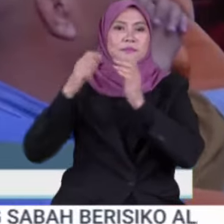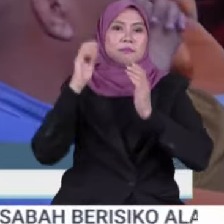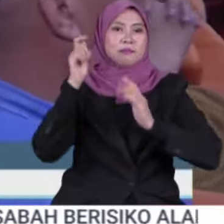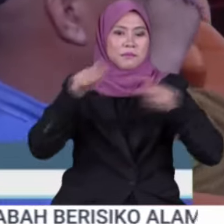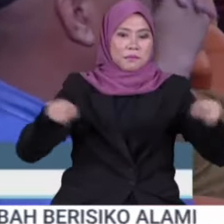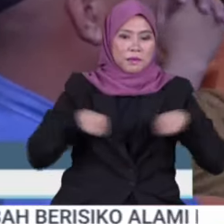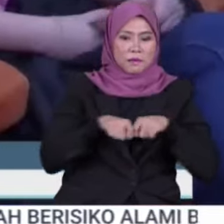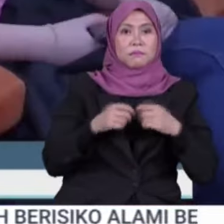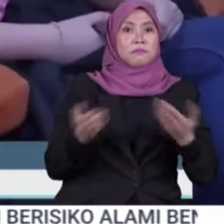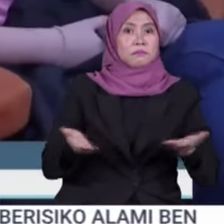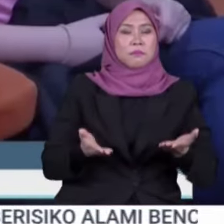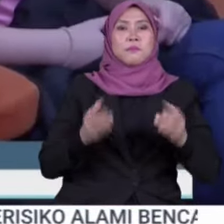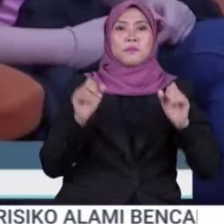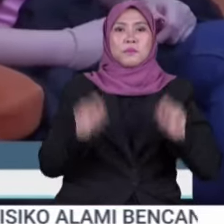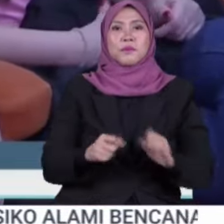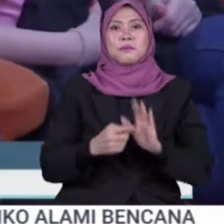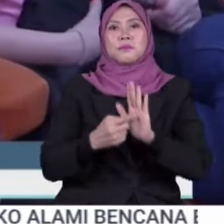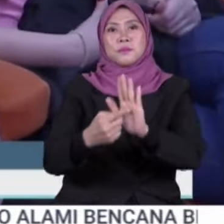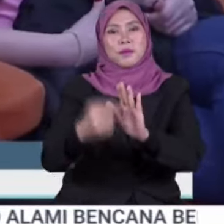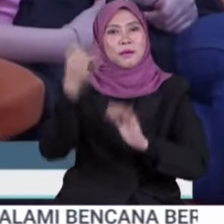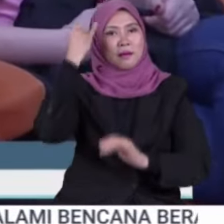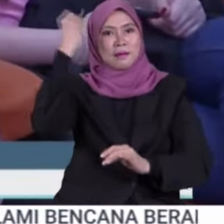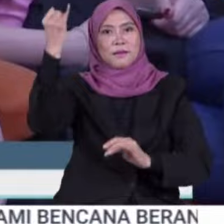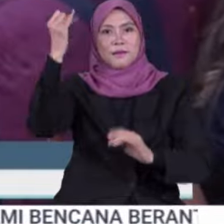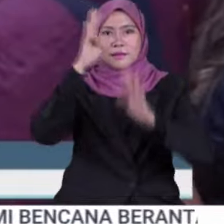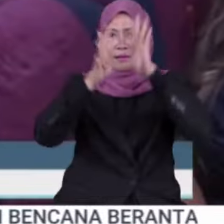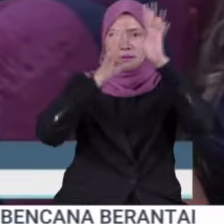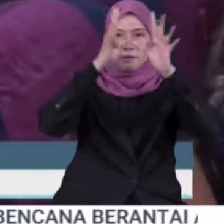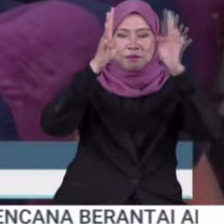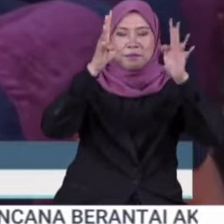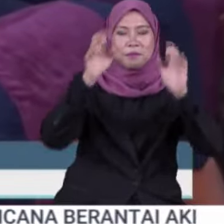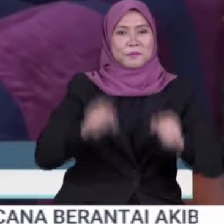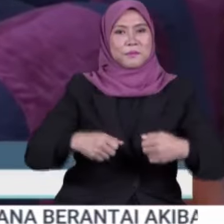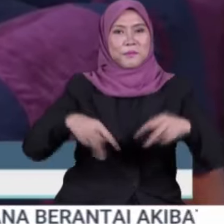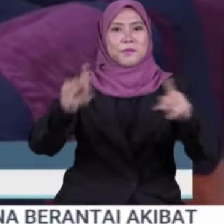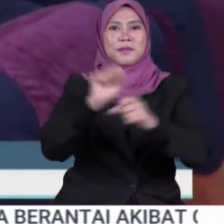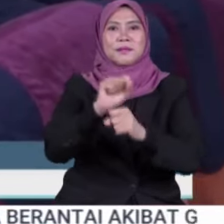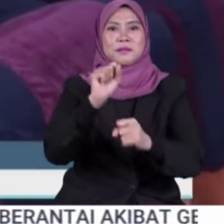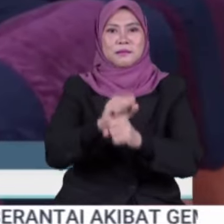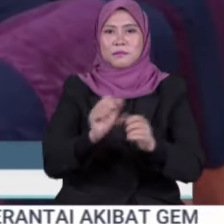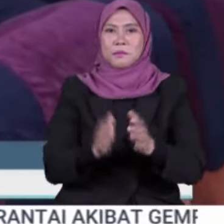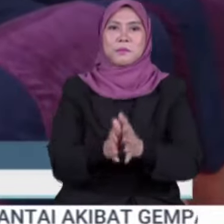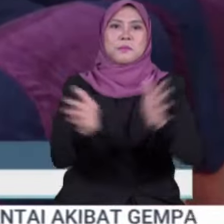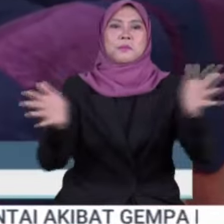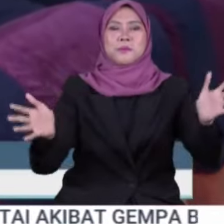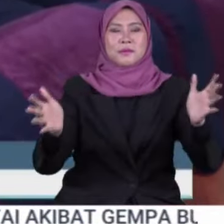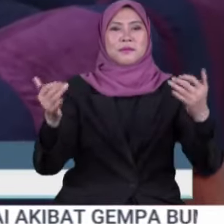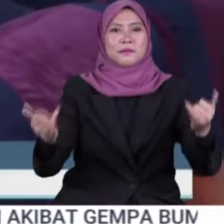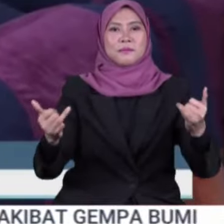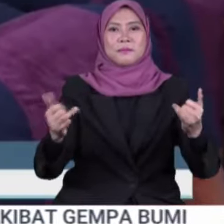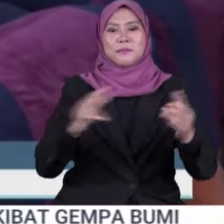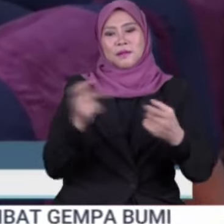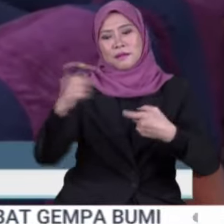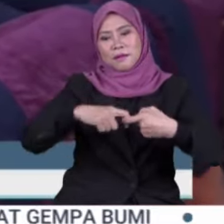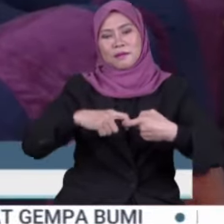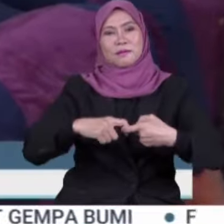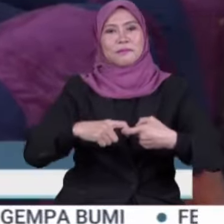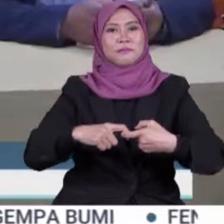perfilman tempatan tampil mengetengahkan idea kreatif sekaligus membuka peluang pekerjaan yang lebih luas dalam bidang